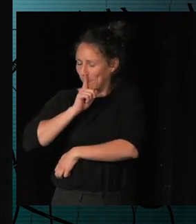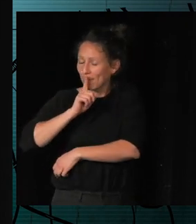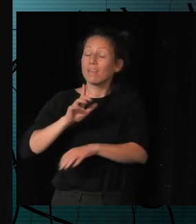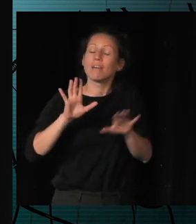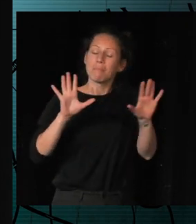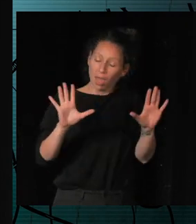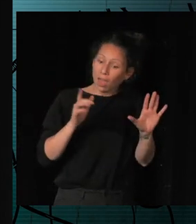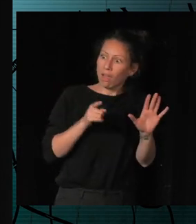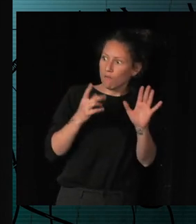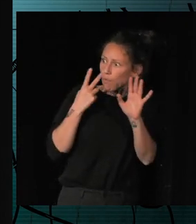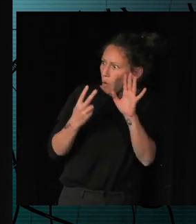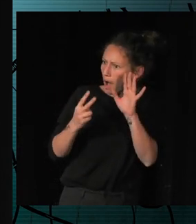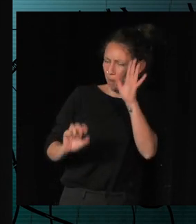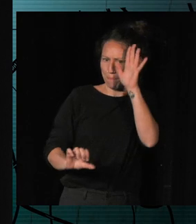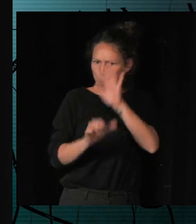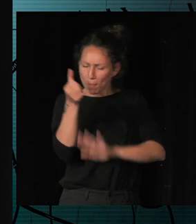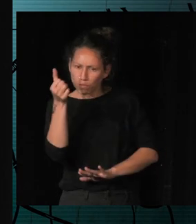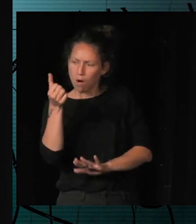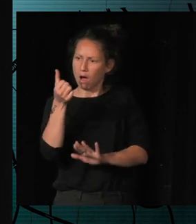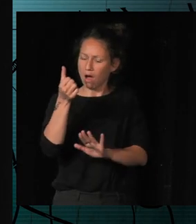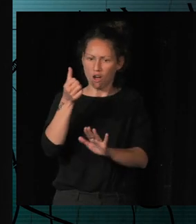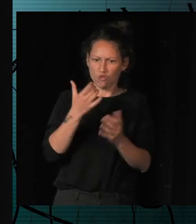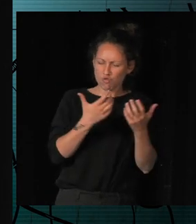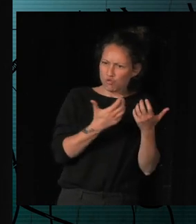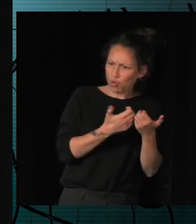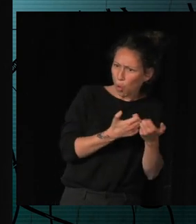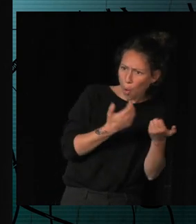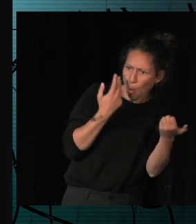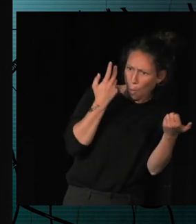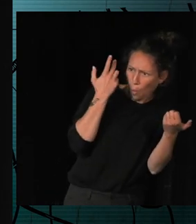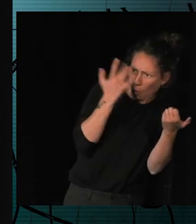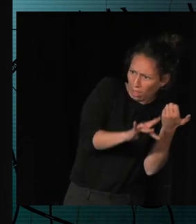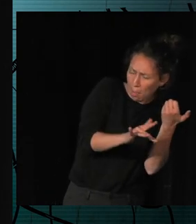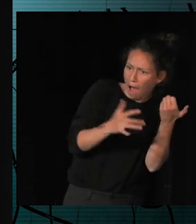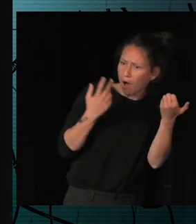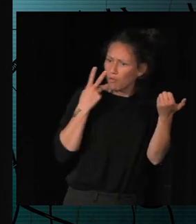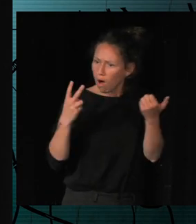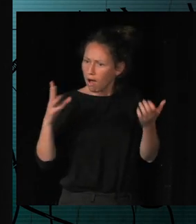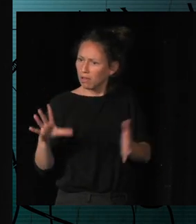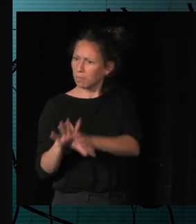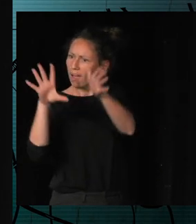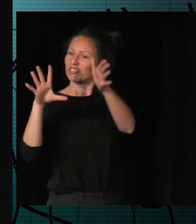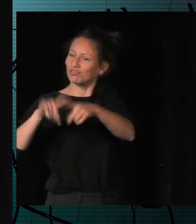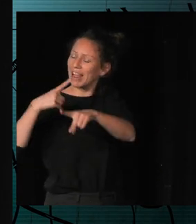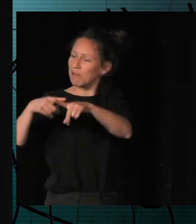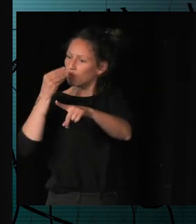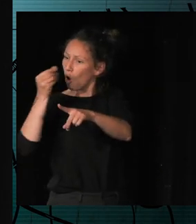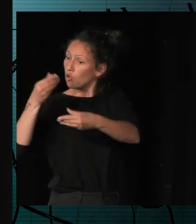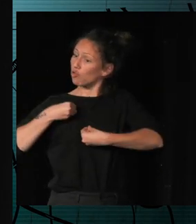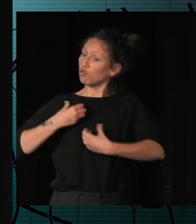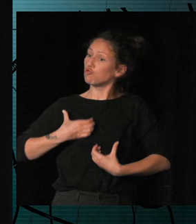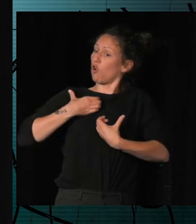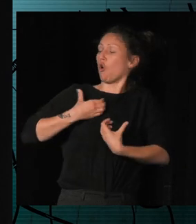quand on le voit la première fois qu'on a qu'on connaît pas spécialement les jeux je pense que c'est pas spécialement choquant et en soit la scène la scène est et